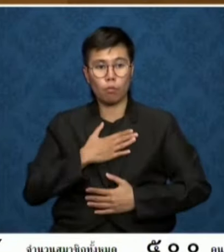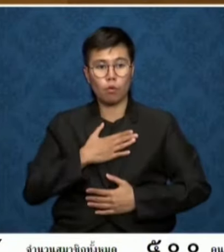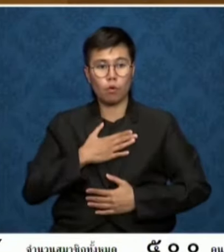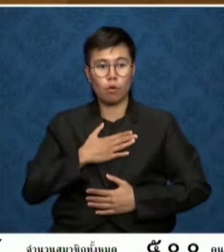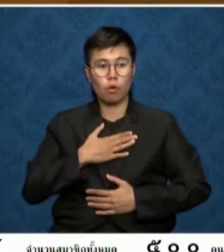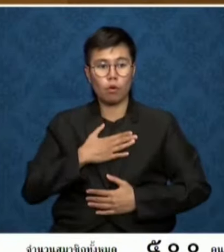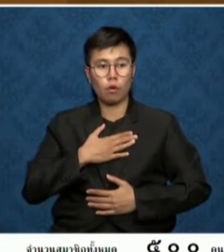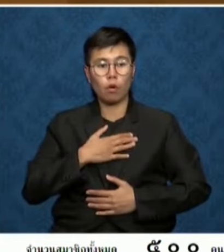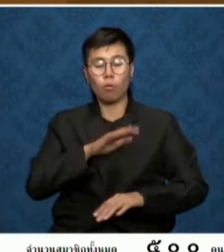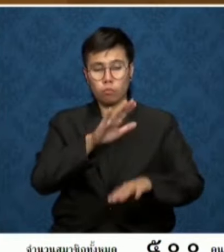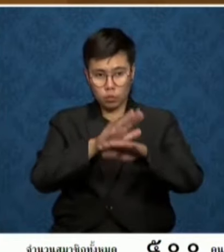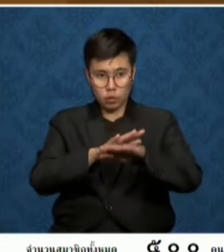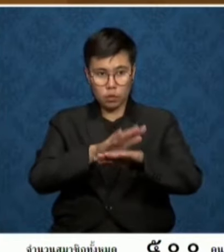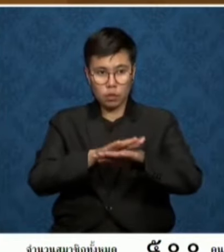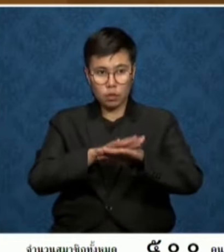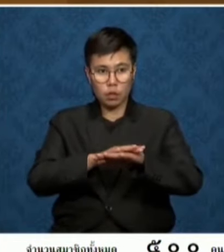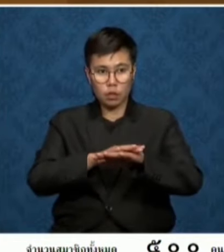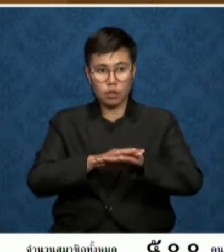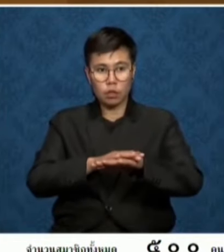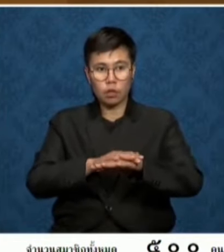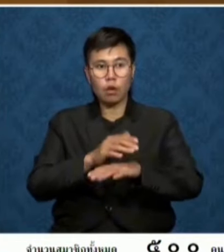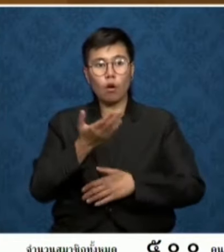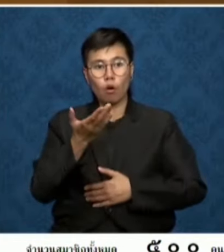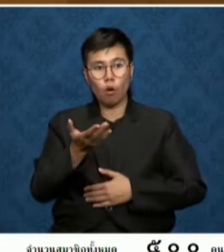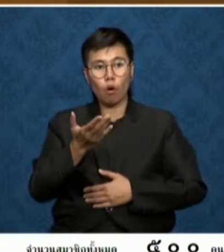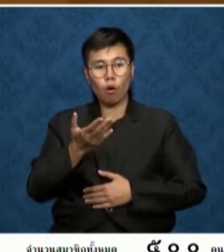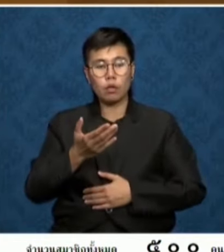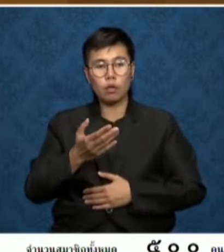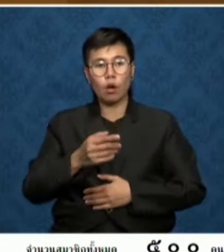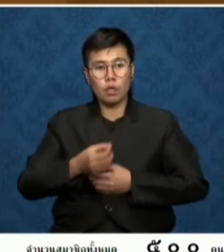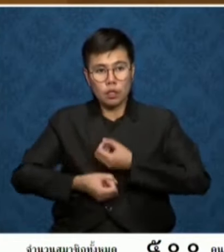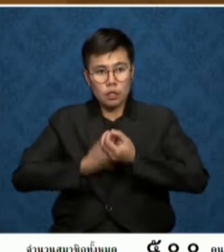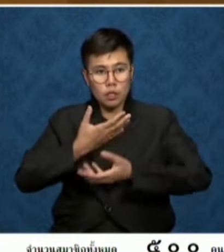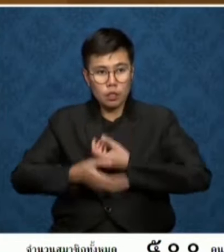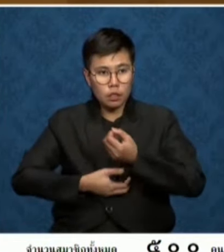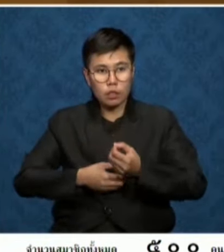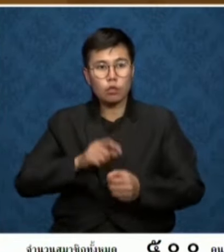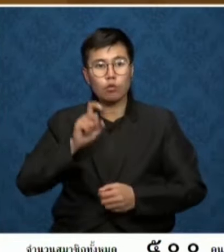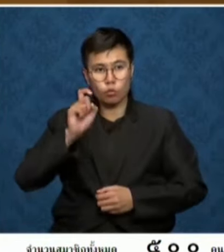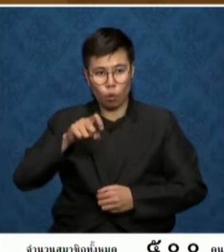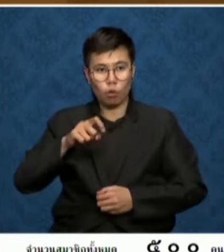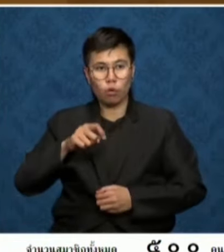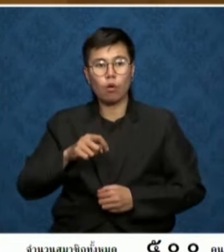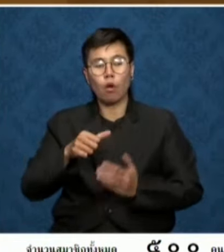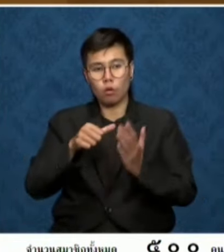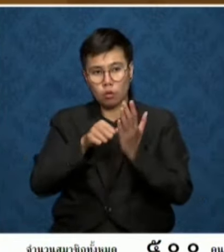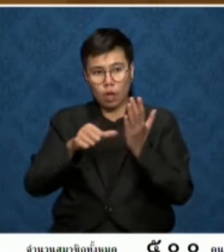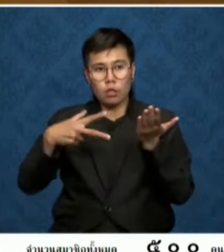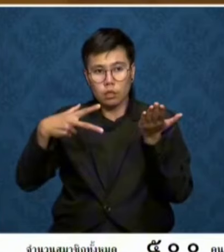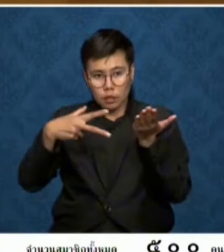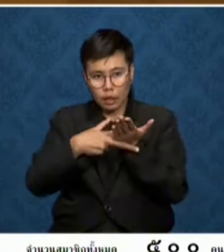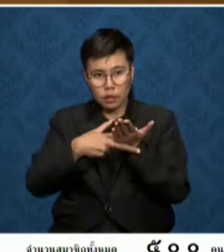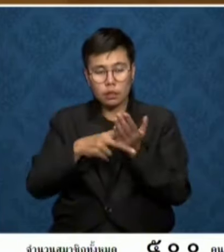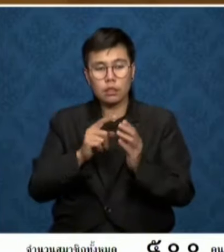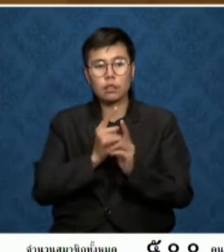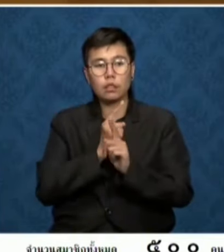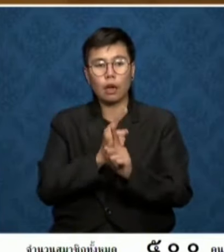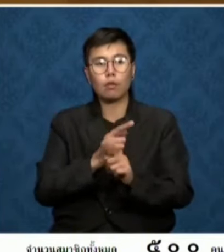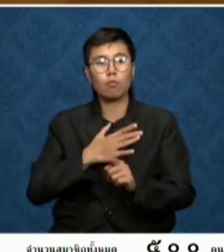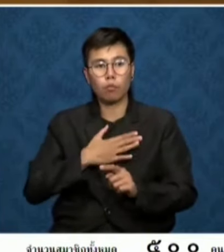ท้วงไว้อีกครั้งหนึ่งแล้วก็ขอสงวนความเห็นว่าจำเป็นต้องขอตัดรายการลงตามที่เสนอ